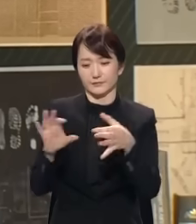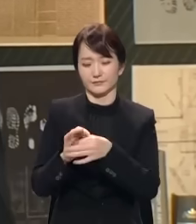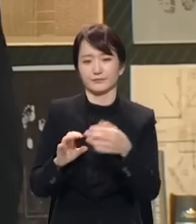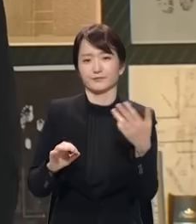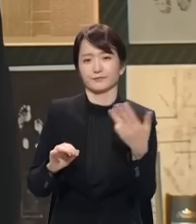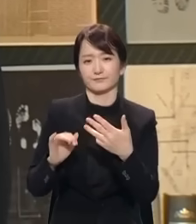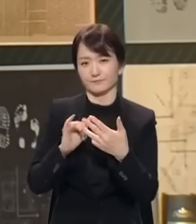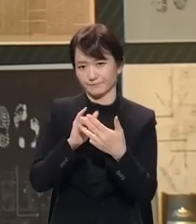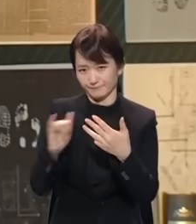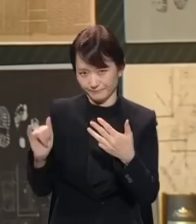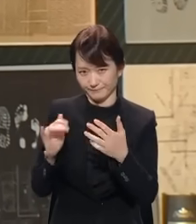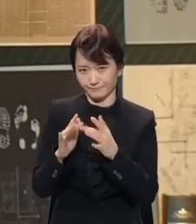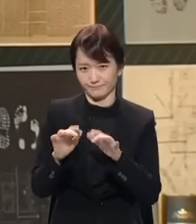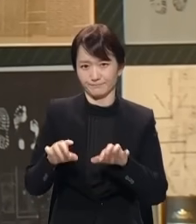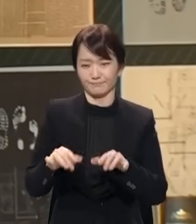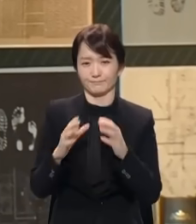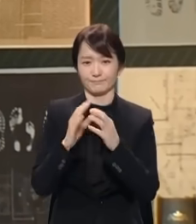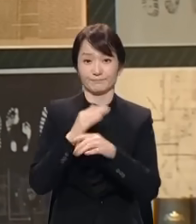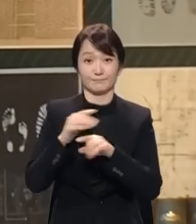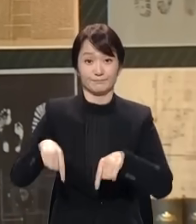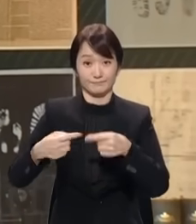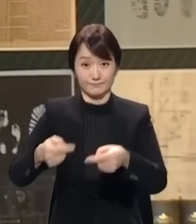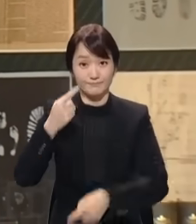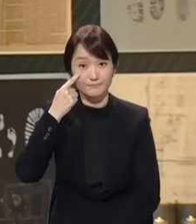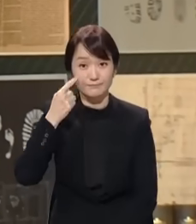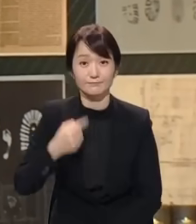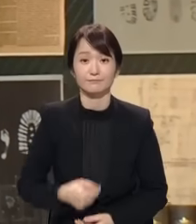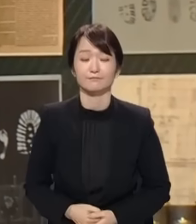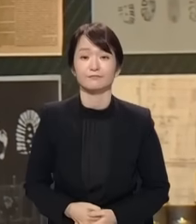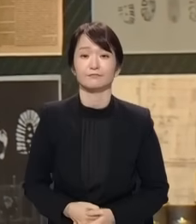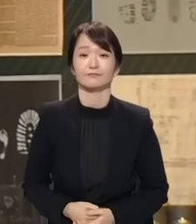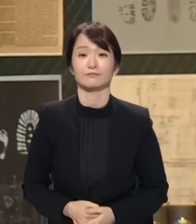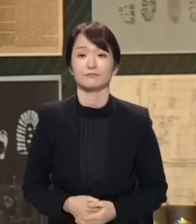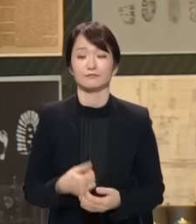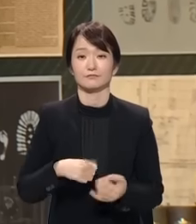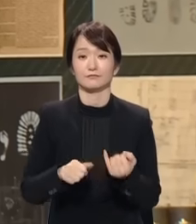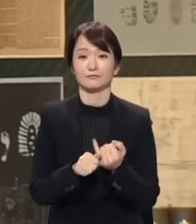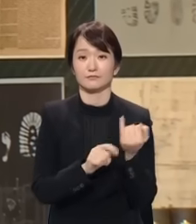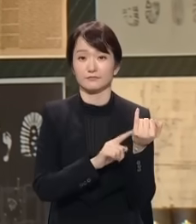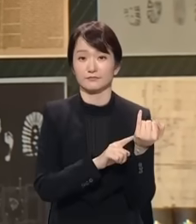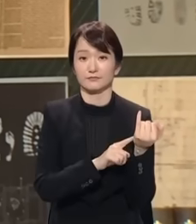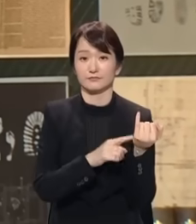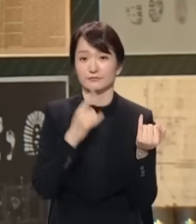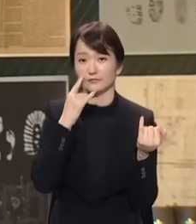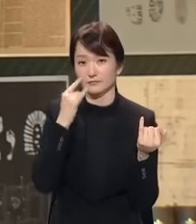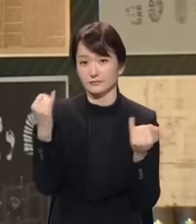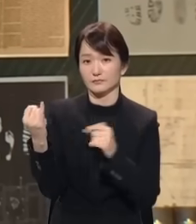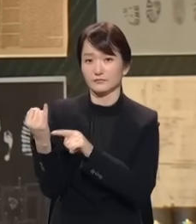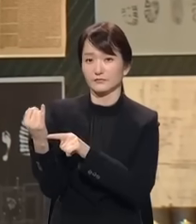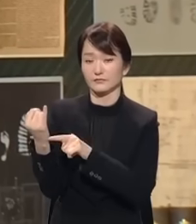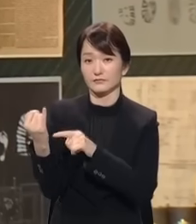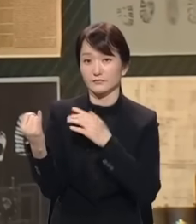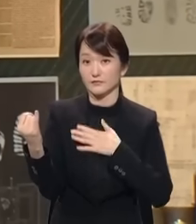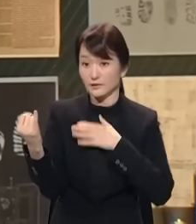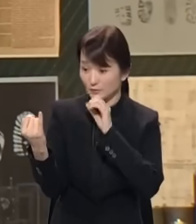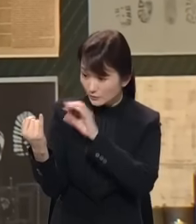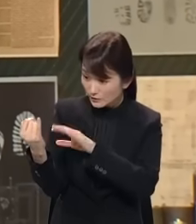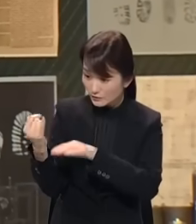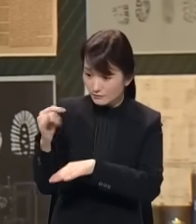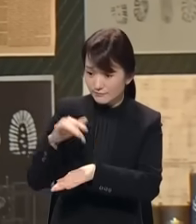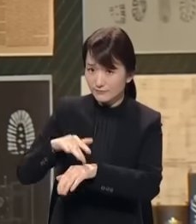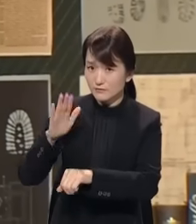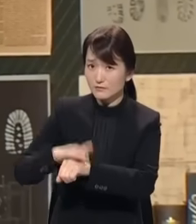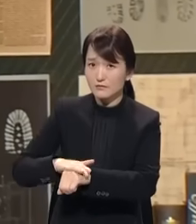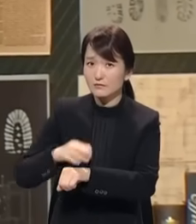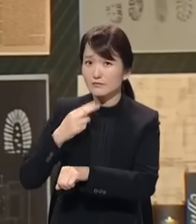함께하고 계신데요. 채팅창에 OX로 함께 참여해보시죠. 먼저 사연자 며느리입니다. 어머니, 제가 드리는 말씀 진짜 버르장머리